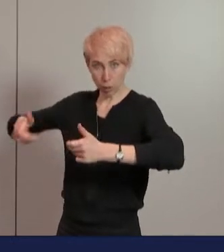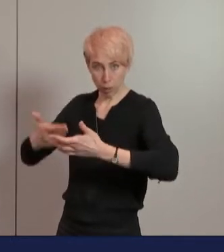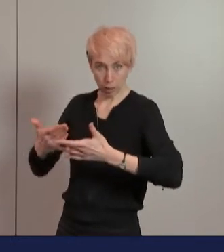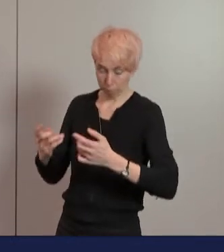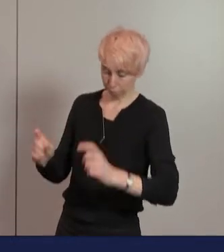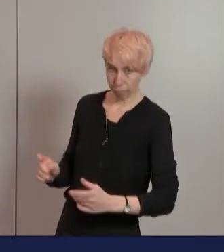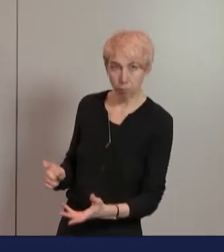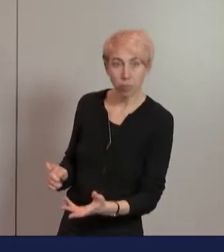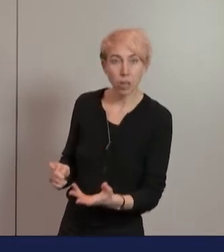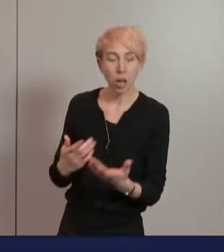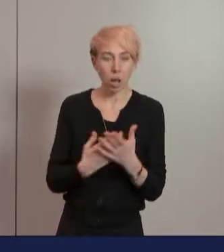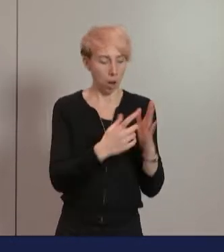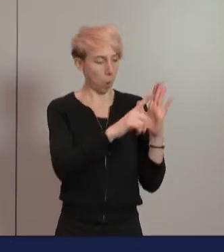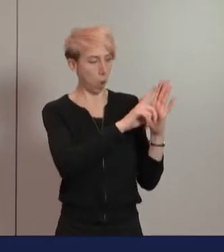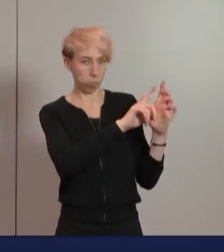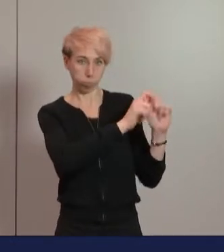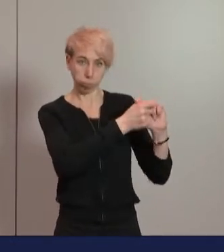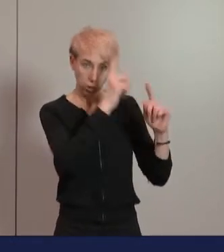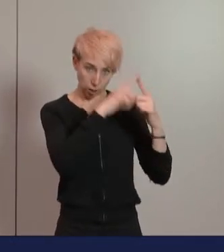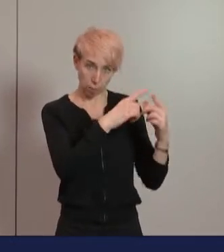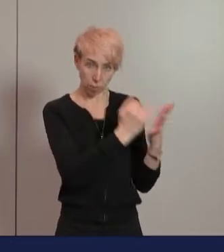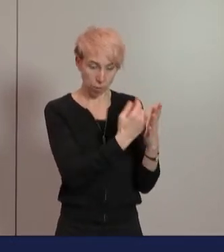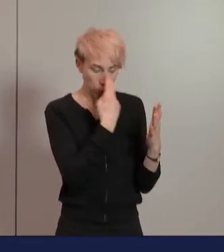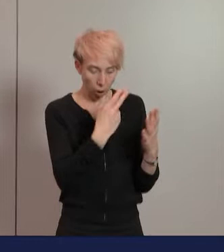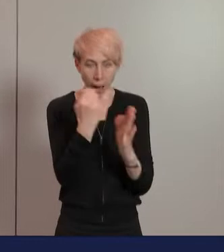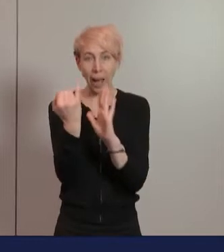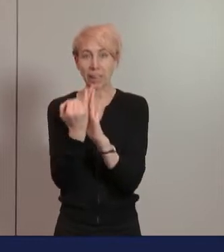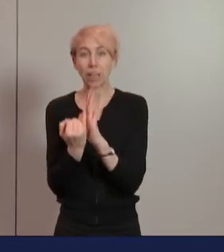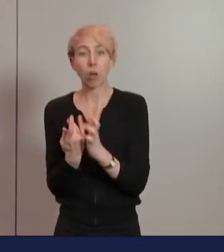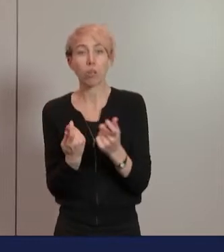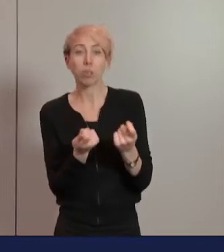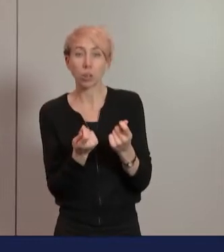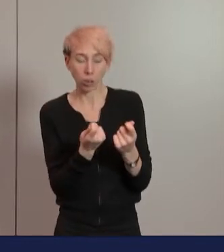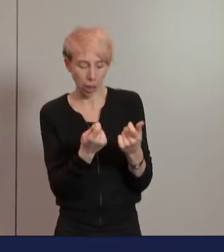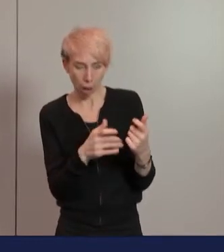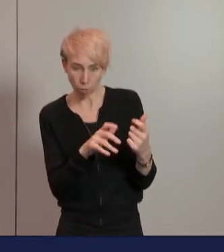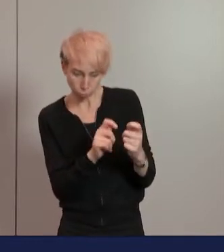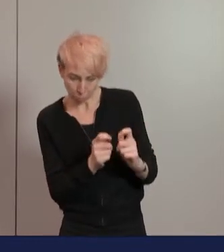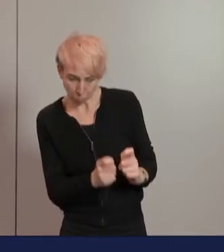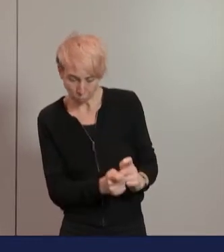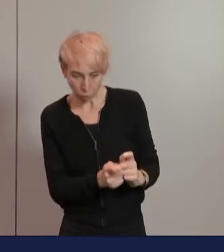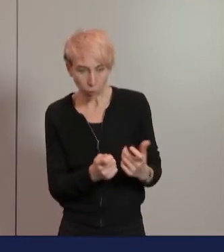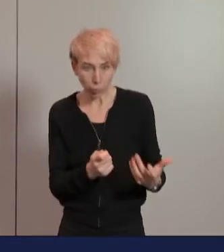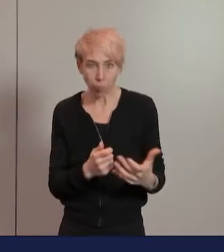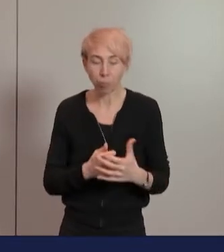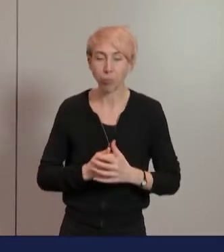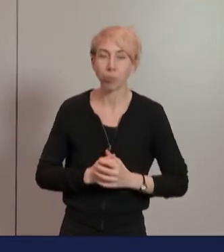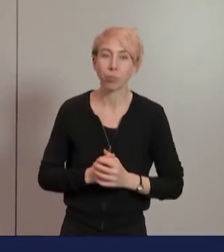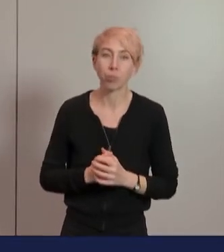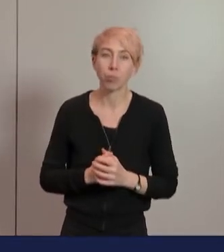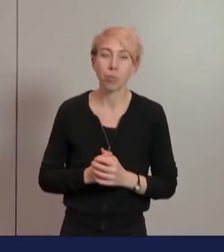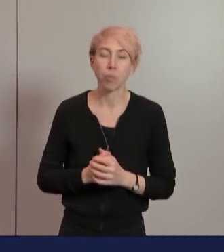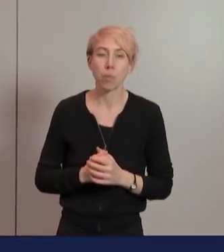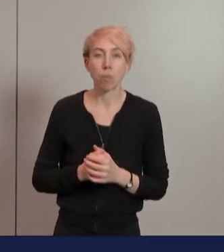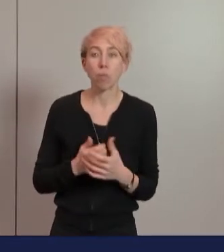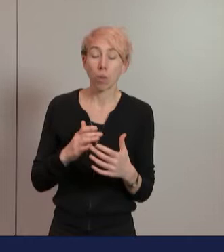fiscale a en effet conduit à un ajustement d'indicateurs financiers utilisés dans le calcul des dotations et des fonds de péréquation.